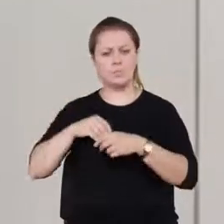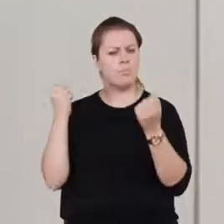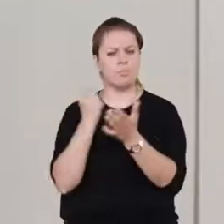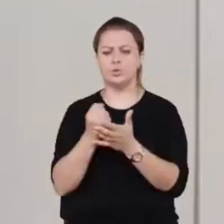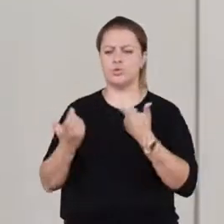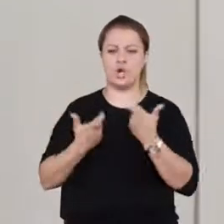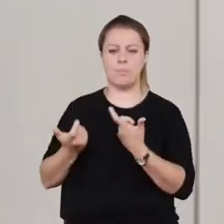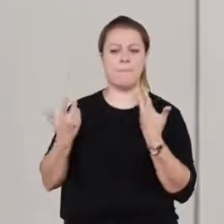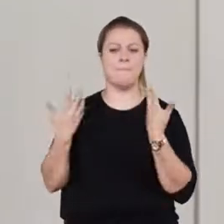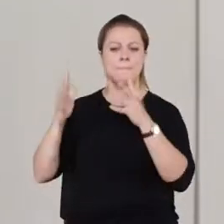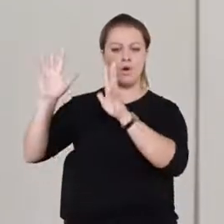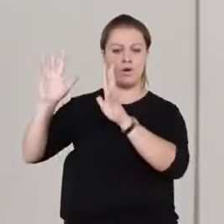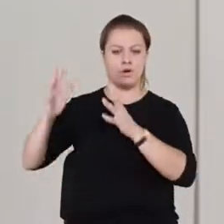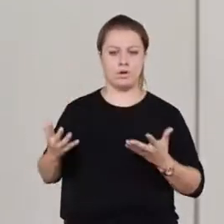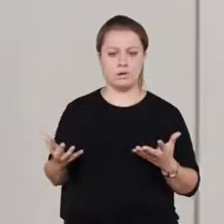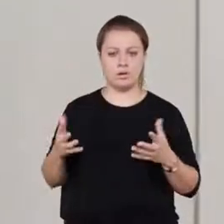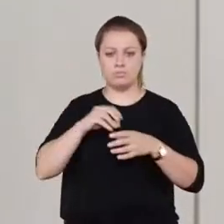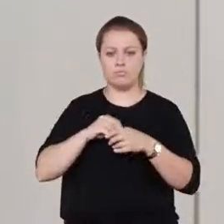bolszewicką.